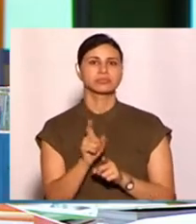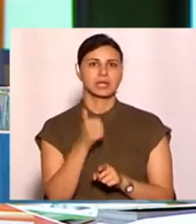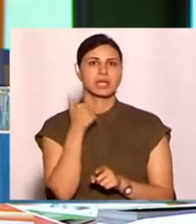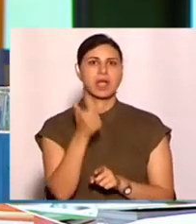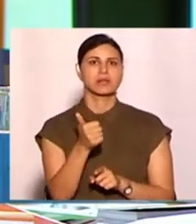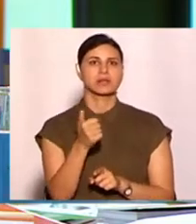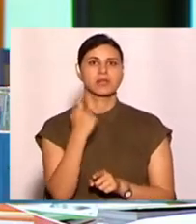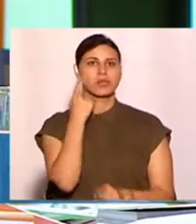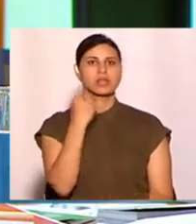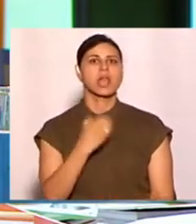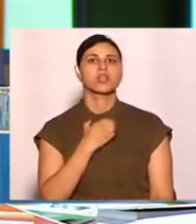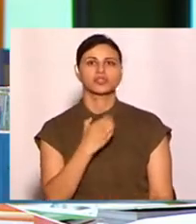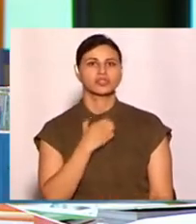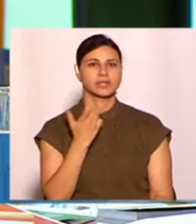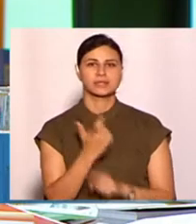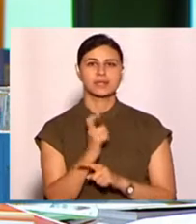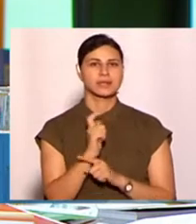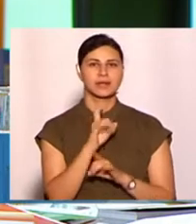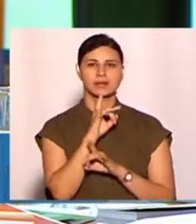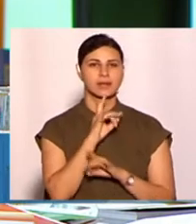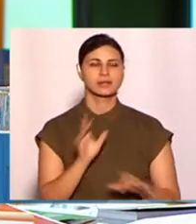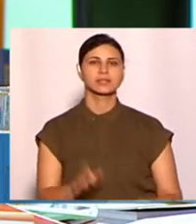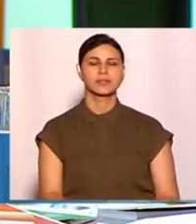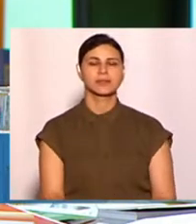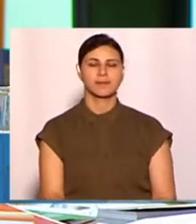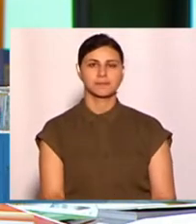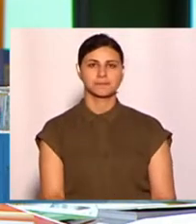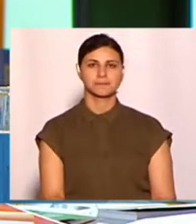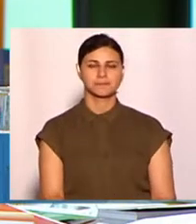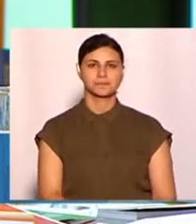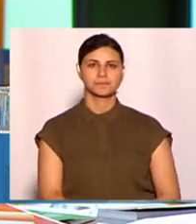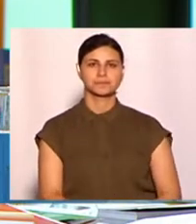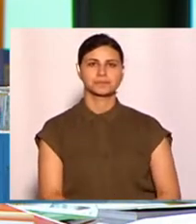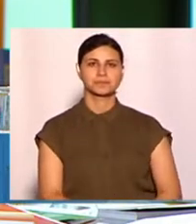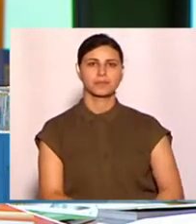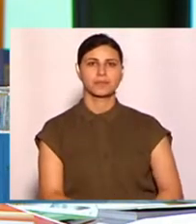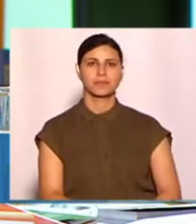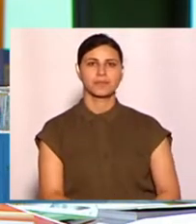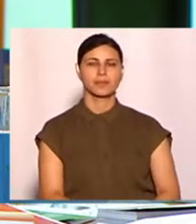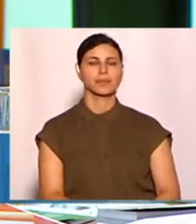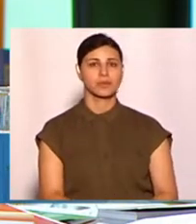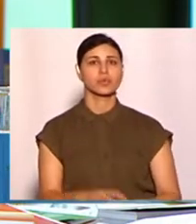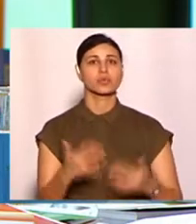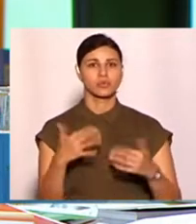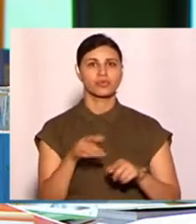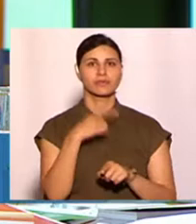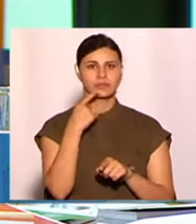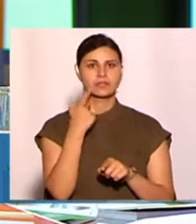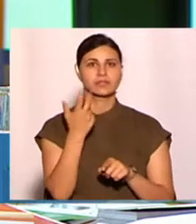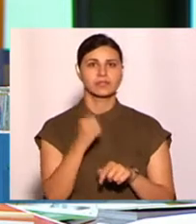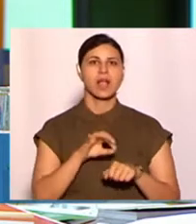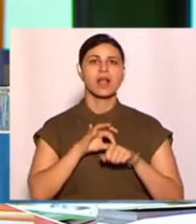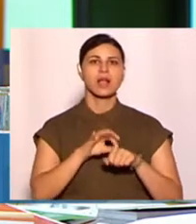კეთილსაიმედოც არის და პროგნოზურად ძალიან მნიშვნელოვანია, რომ სწორედ პოზიტიურ ჭრილში დავინახოთ. ძირითადი ნიშნები, მე მგონი, ვთქვით, იმიტომ რომ აქ